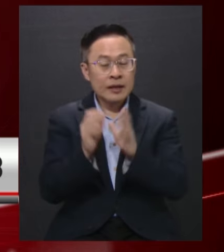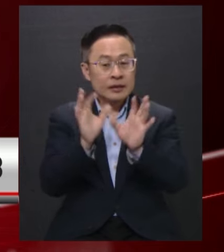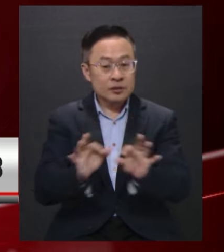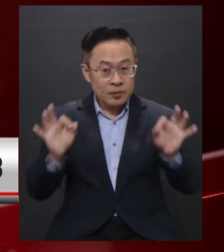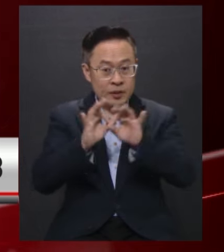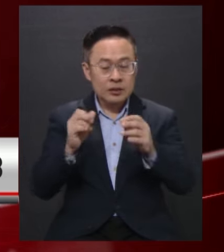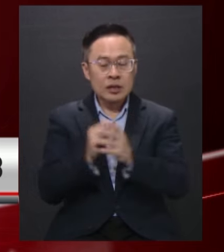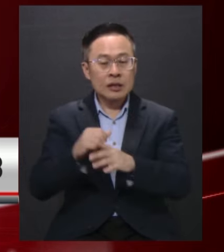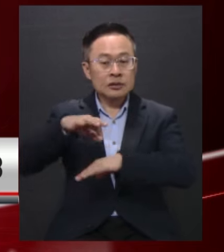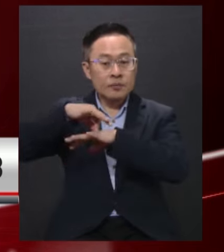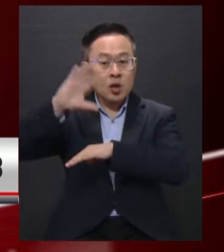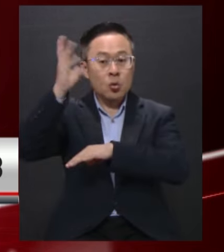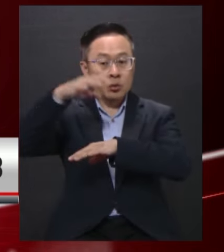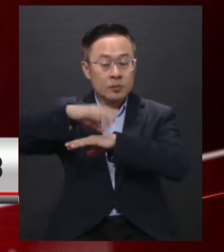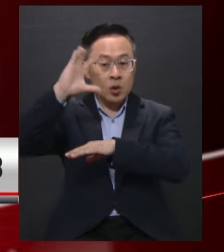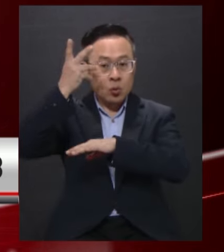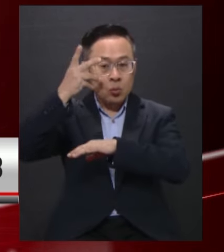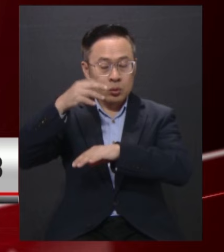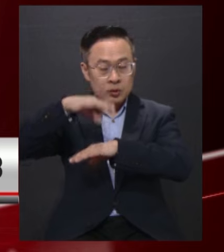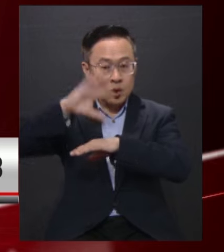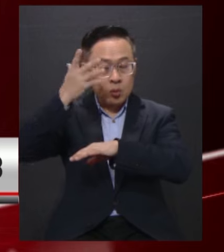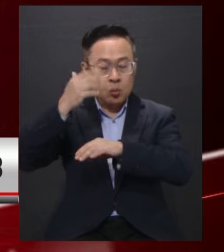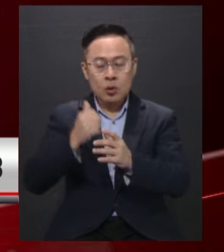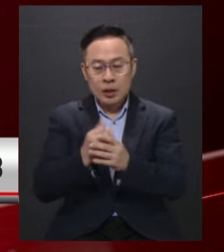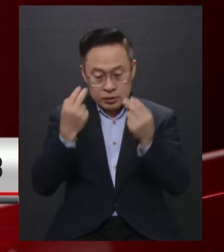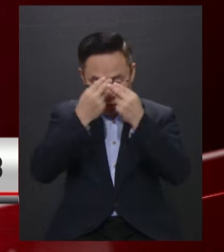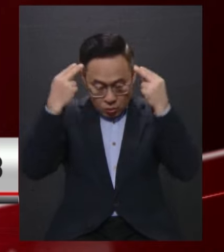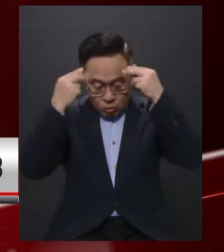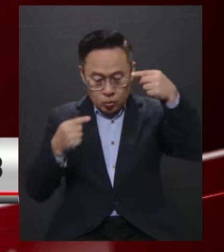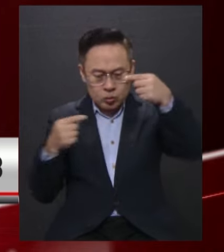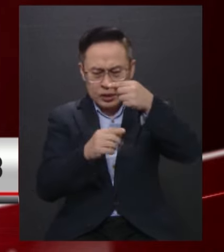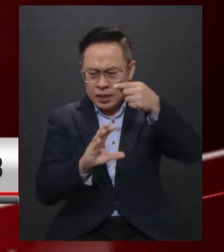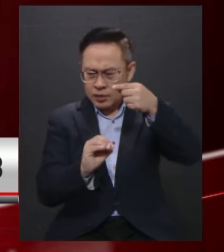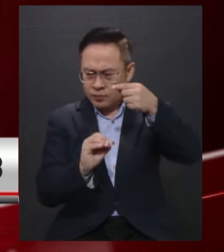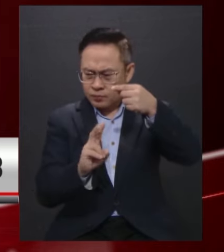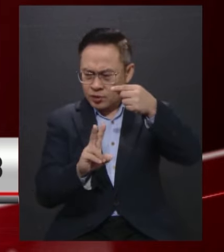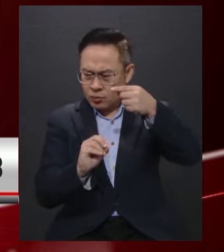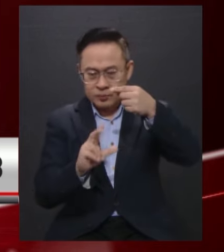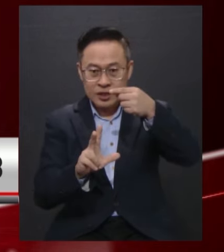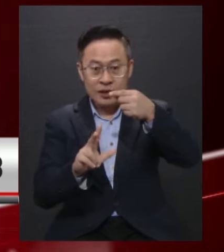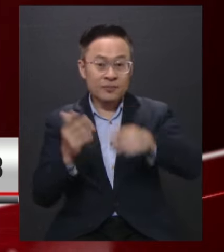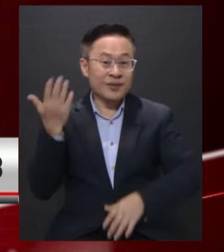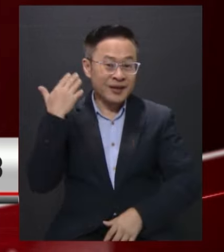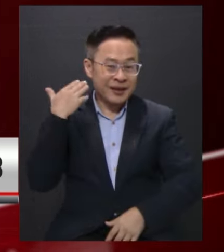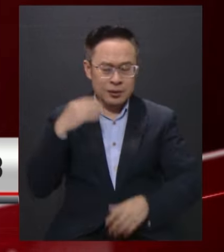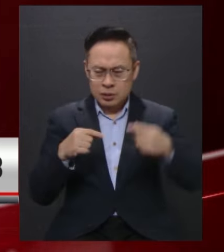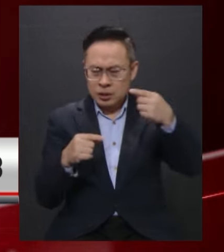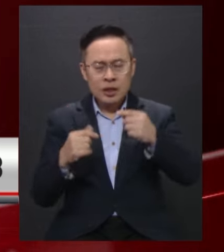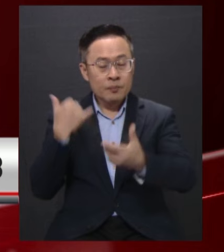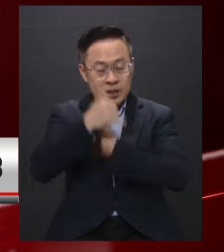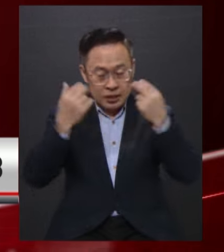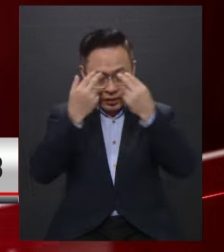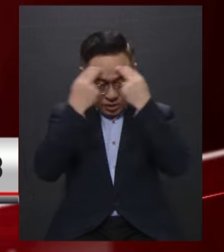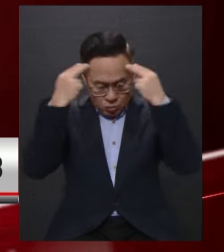าติที่มีฟีฟ่าแรงกิ้งเกือบติด50ท็อปนะเขา50นิดๆ นะคะแล้วไทยเนี่ยก่อนที่จะเริ่มทัวร์นาเมนต์การแข่งขันกีฬา